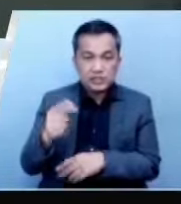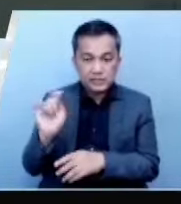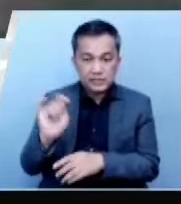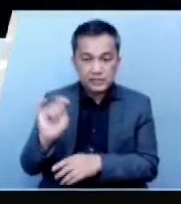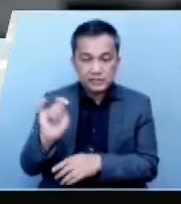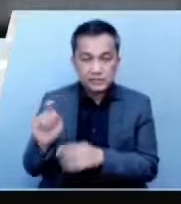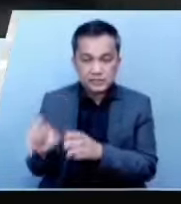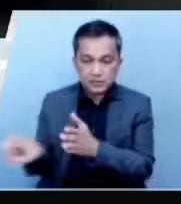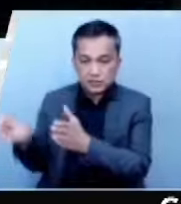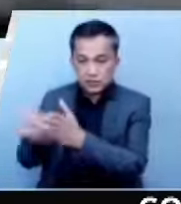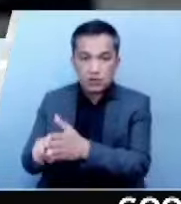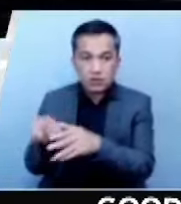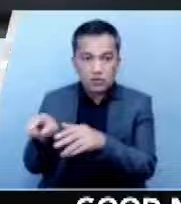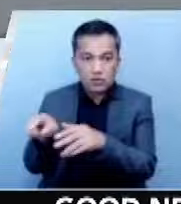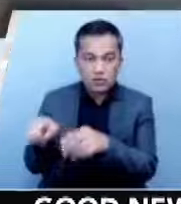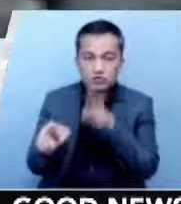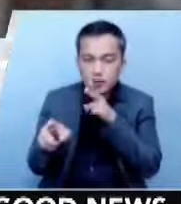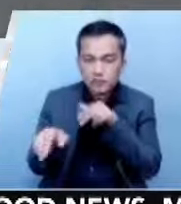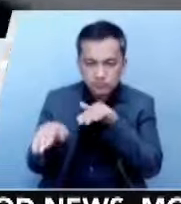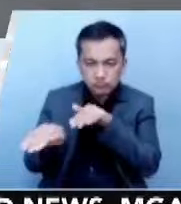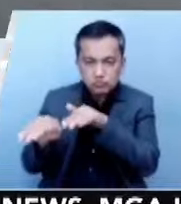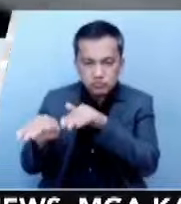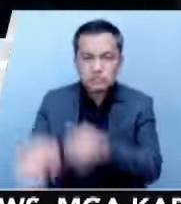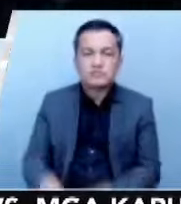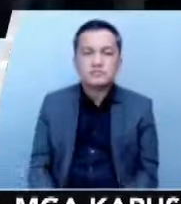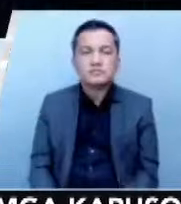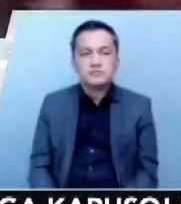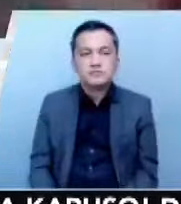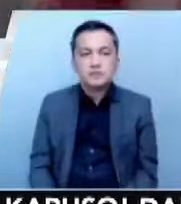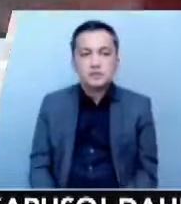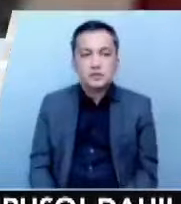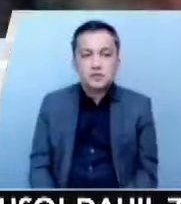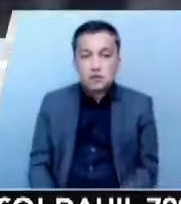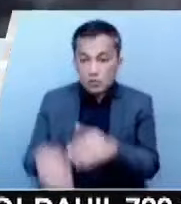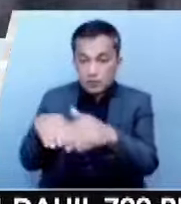suspect. At pagpasok sa area ng Kabuning,